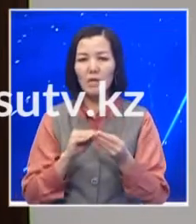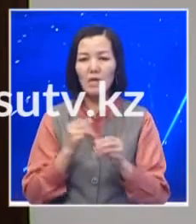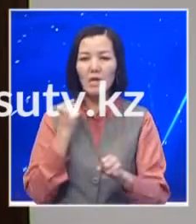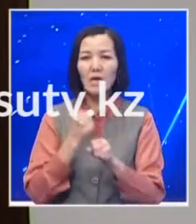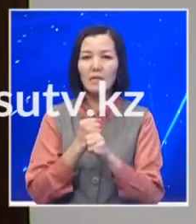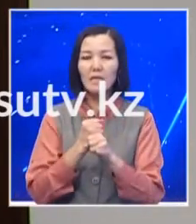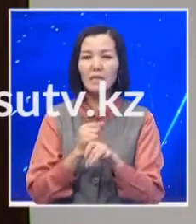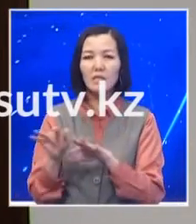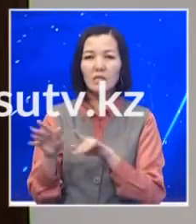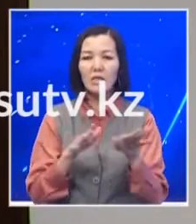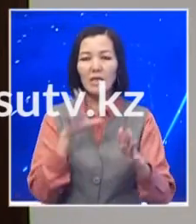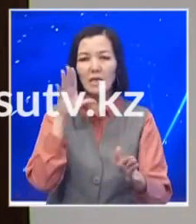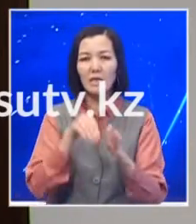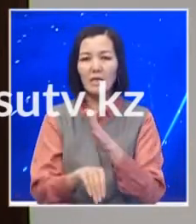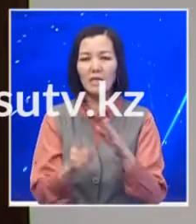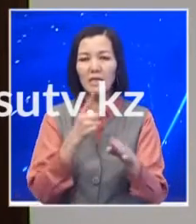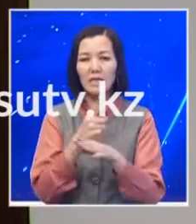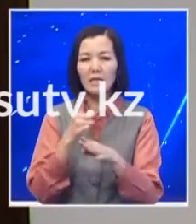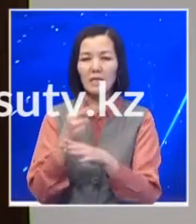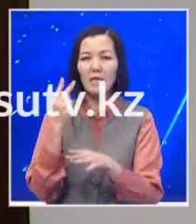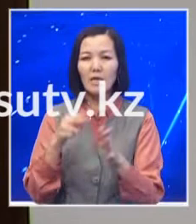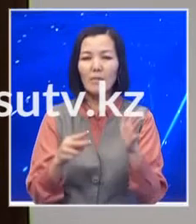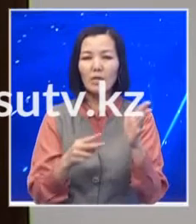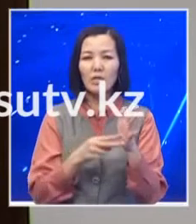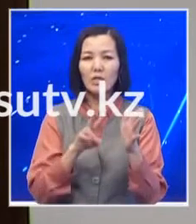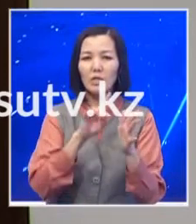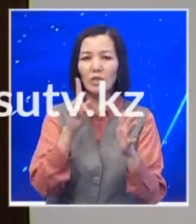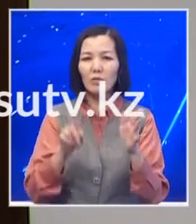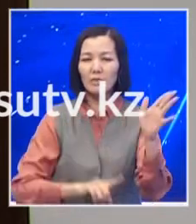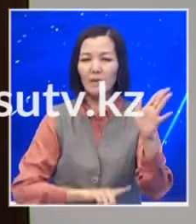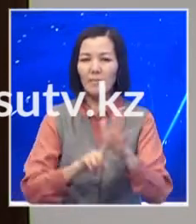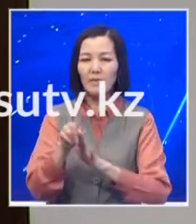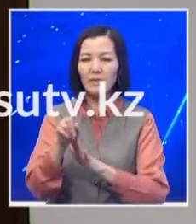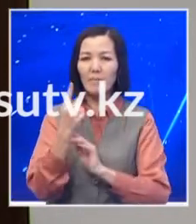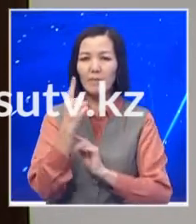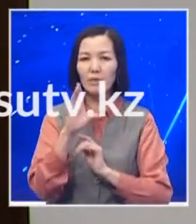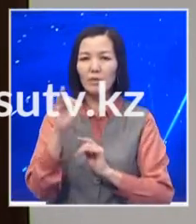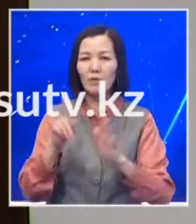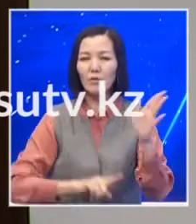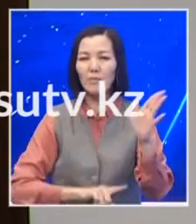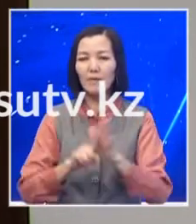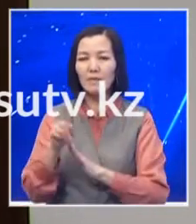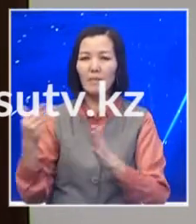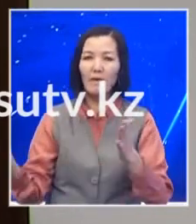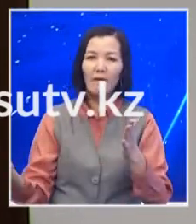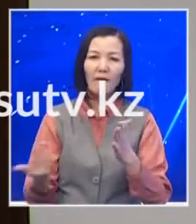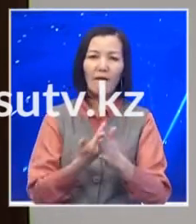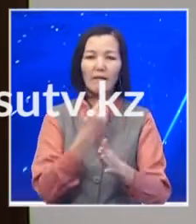қатаңдату шаралары енген 27 наурыздан бастап және 1 сәуірден бастап